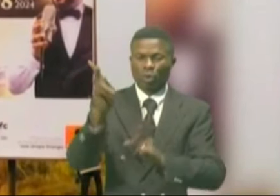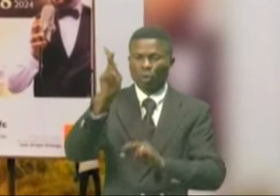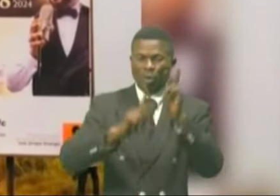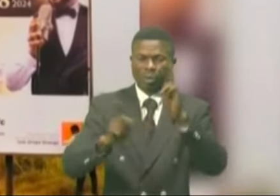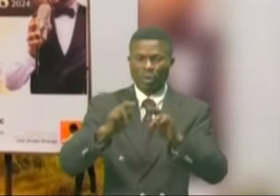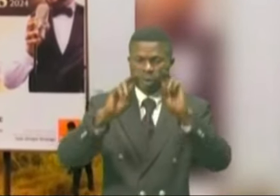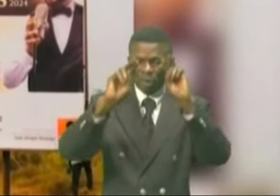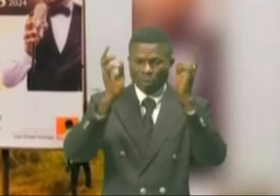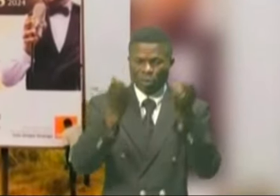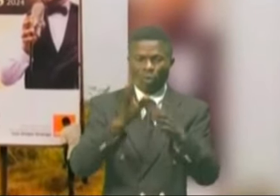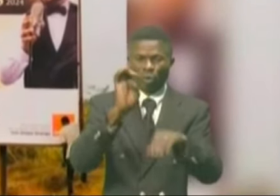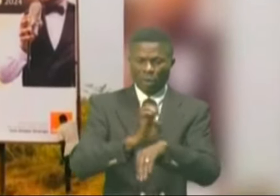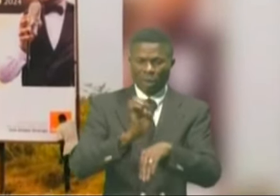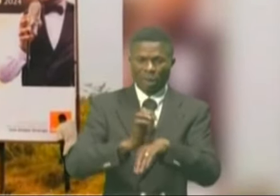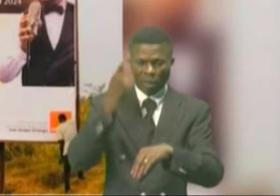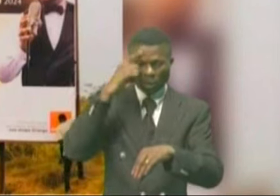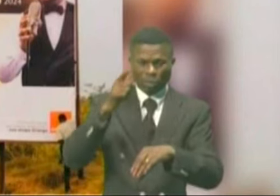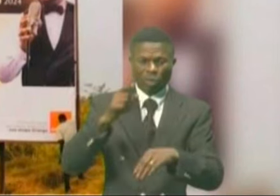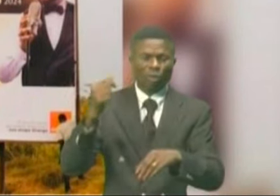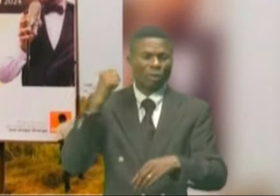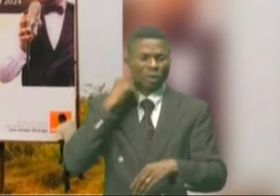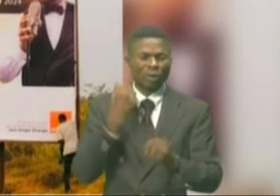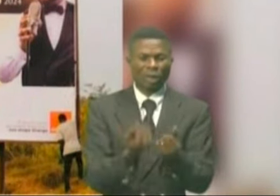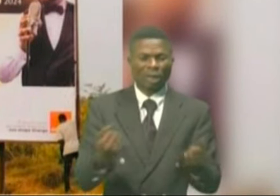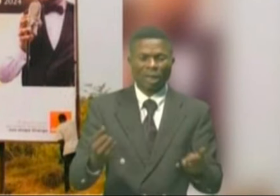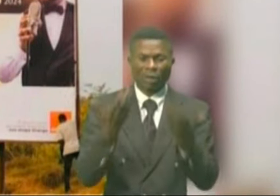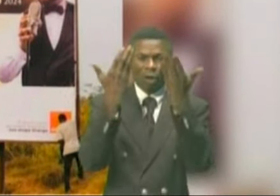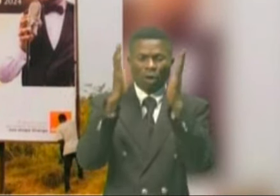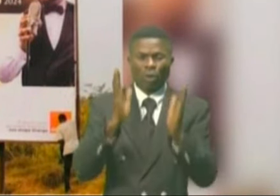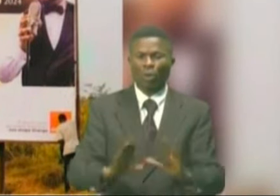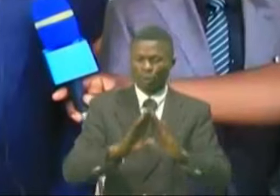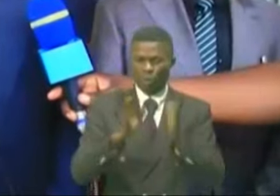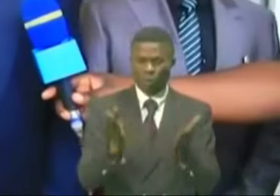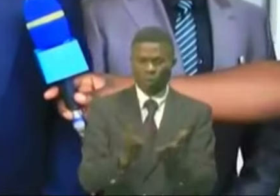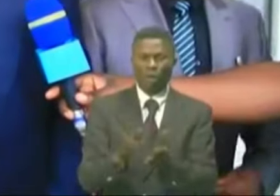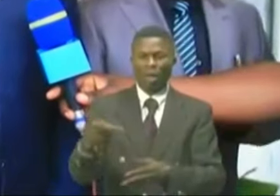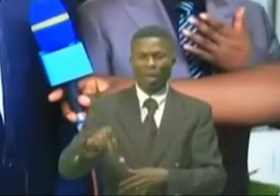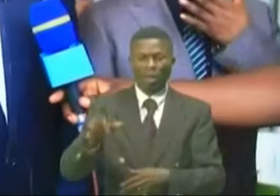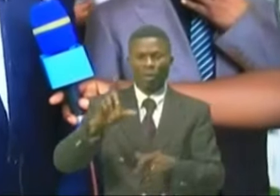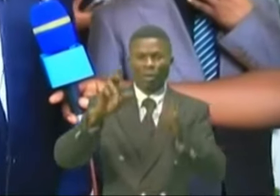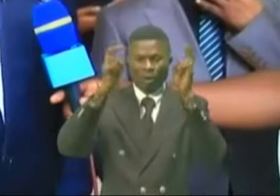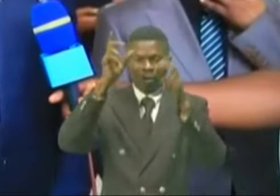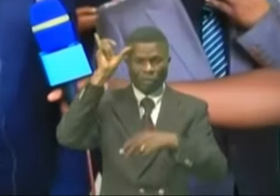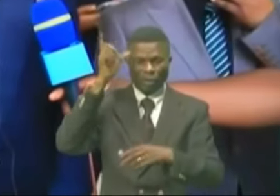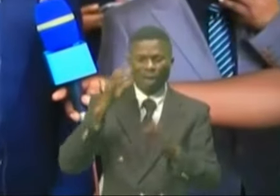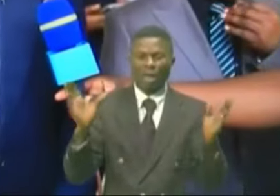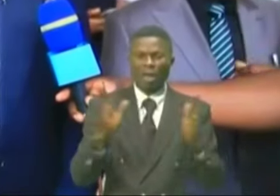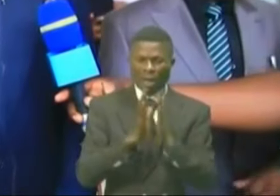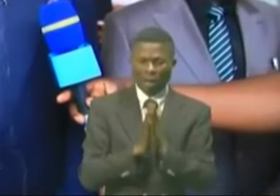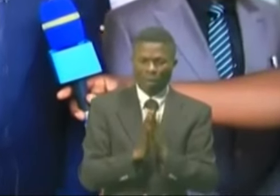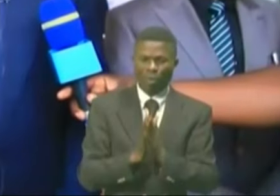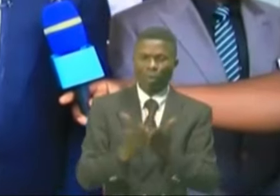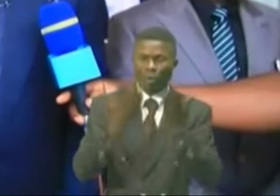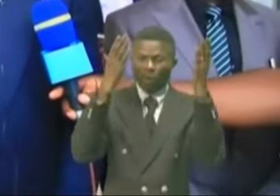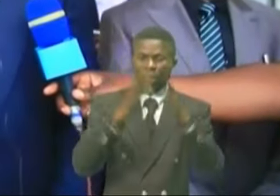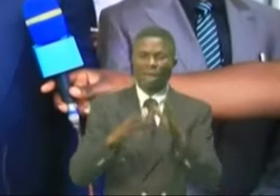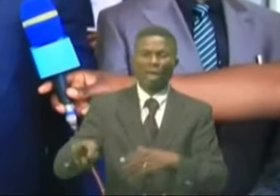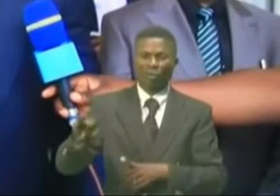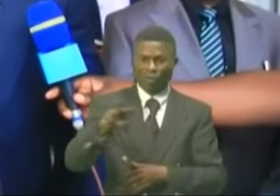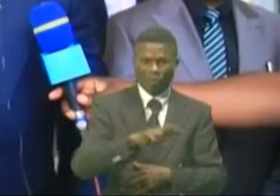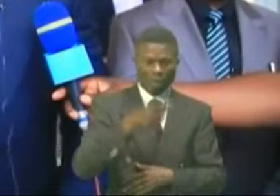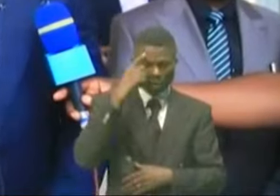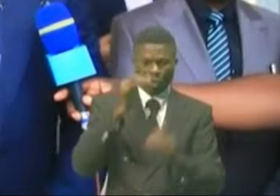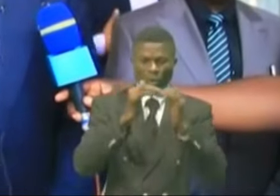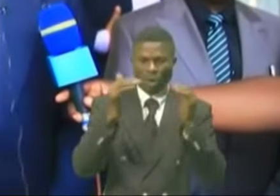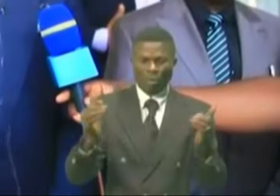pour l'église, pour les médecins, les enfants, les étudiants de cette province. Nous allons célébrer le Seigneur ensemble pour que la